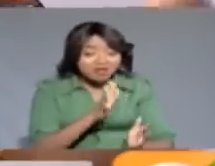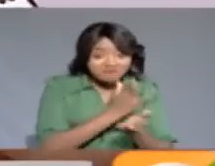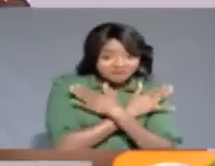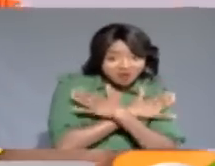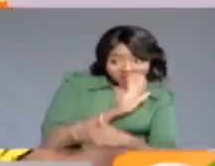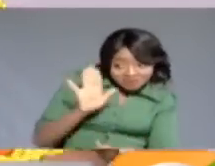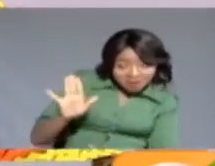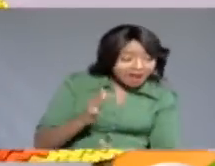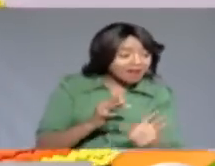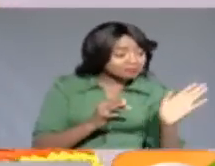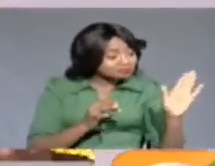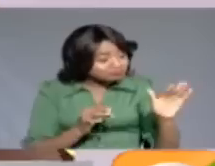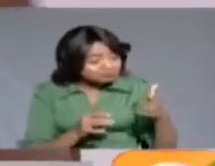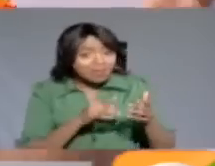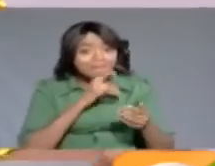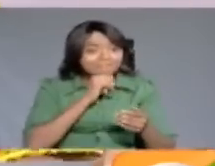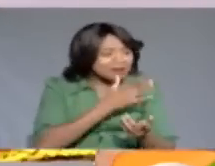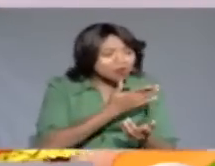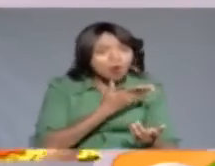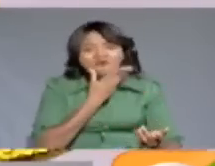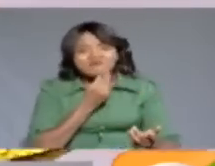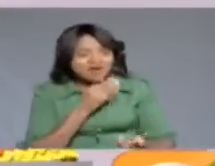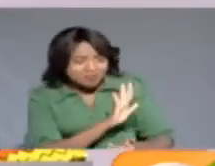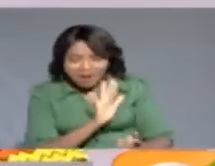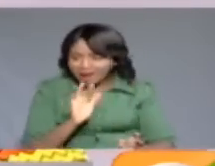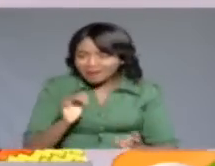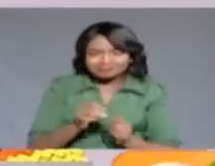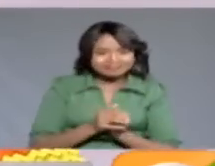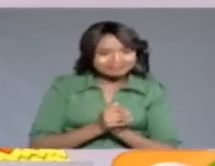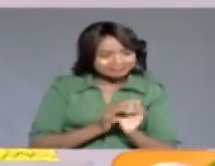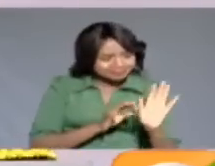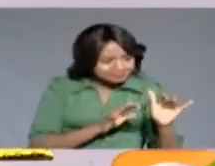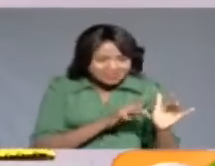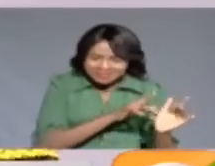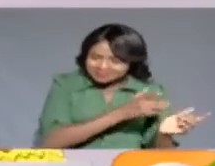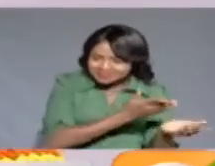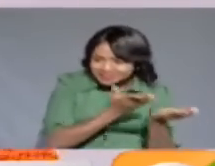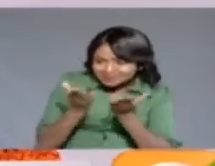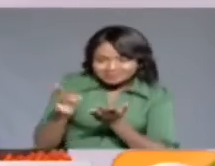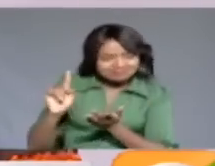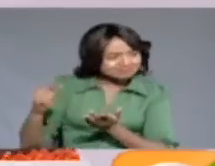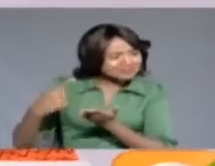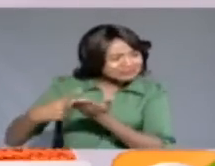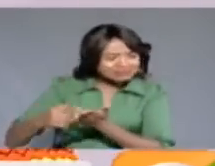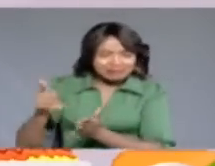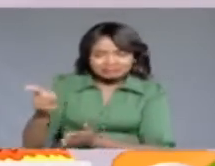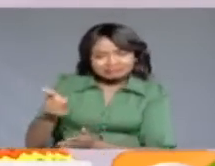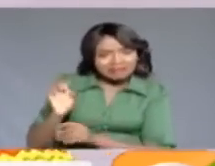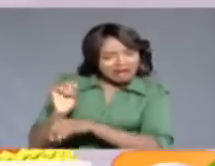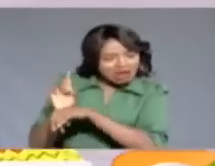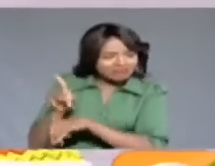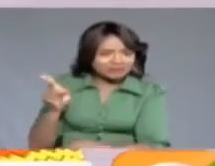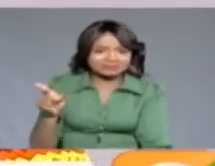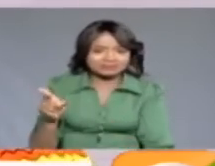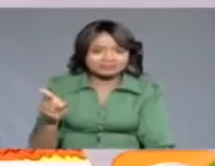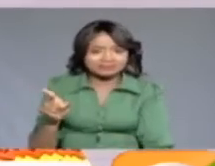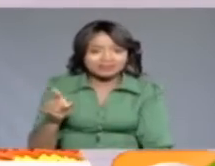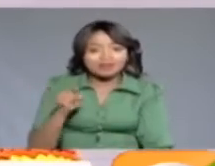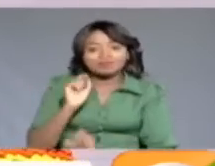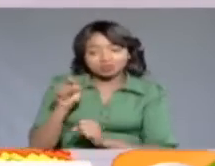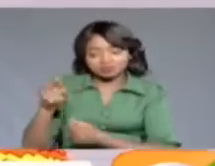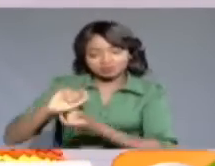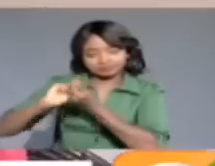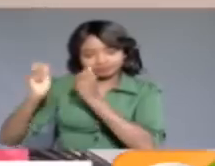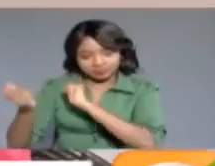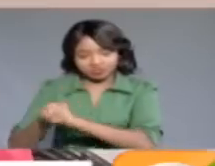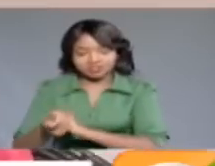zake, babake, yaani unaweza kushangaa akarespond vile ulivyotaka wewe na si wewe uliyomtamkia. Namkana vile ulivyosema ndio